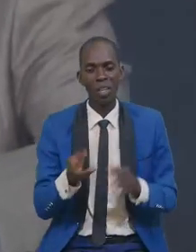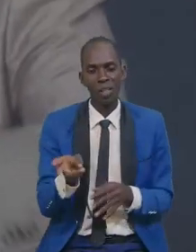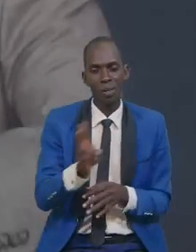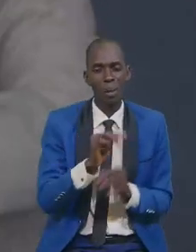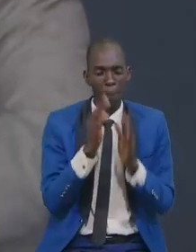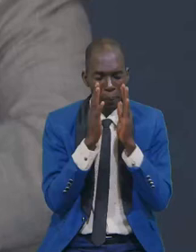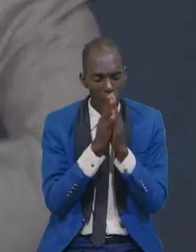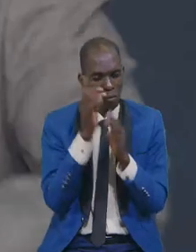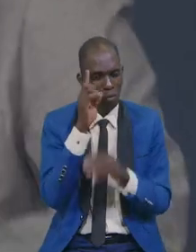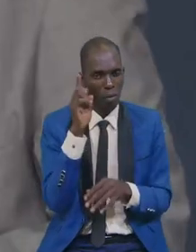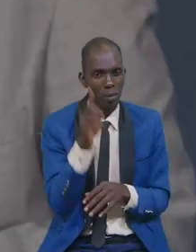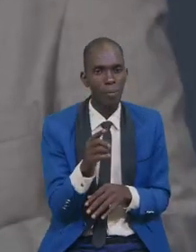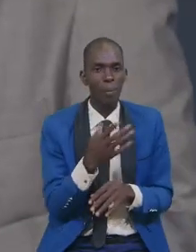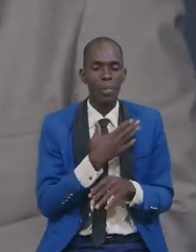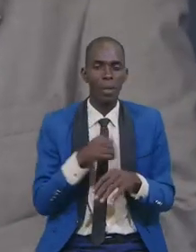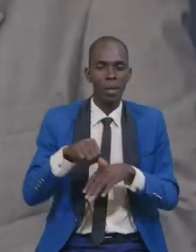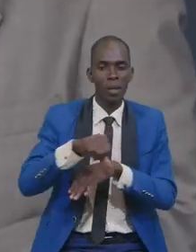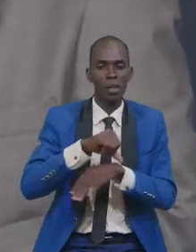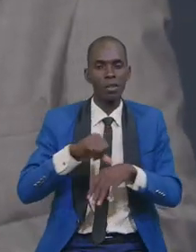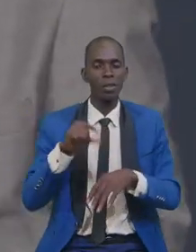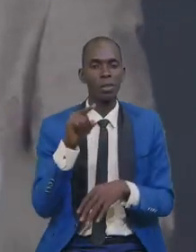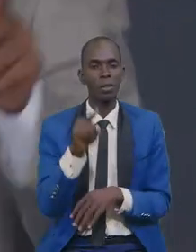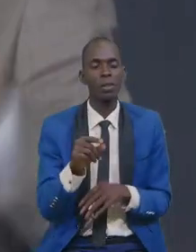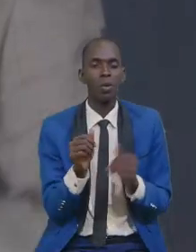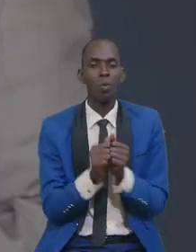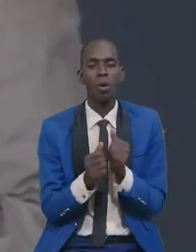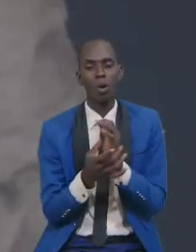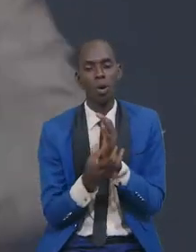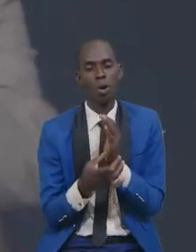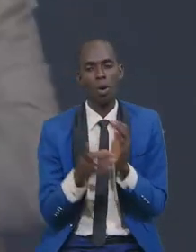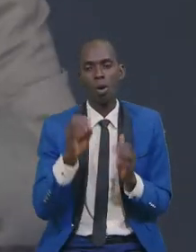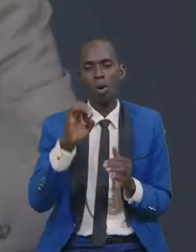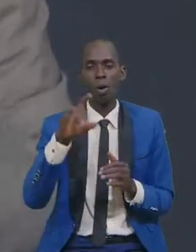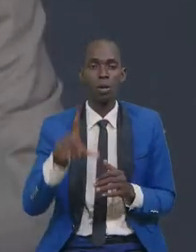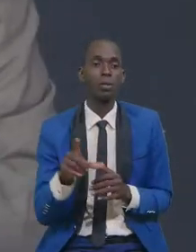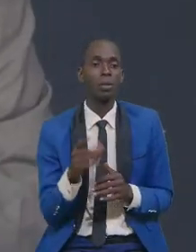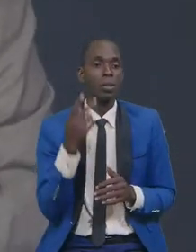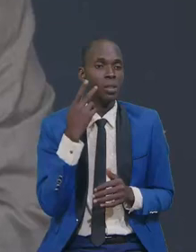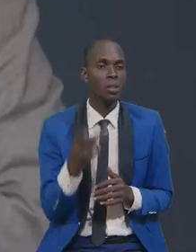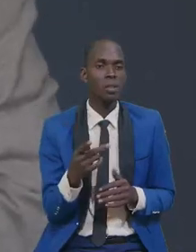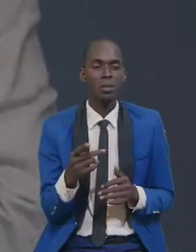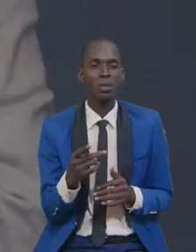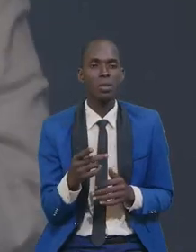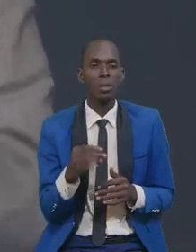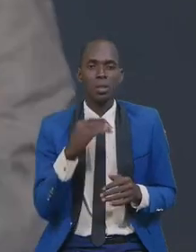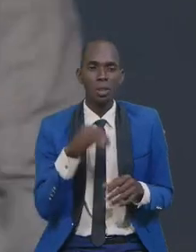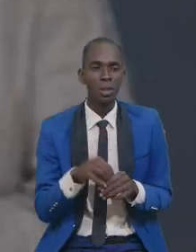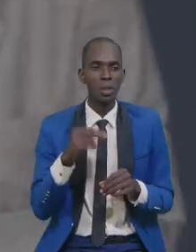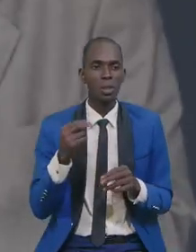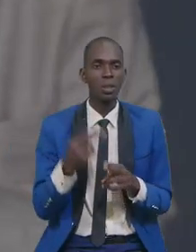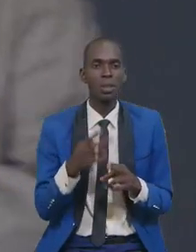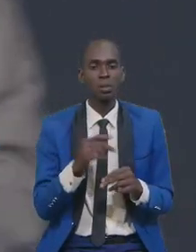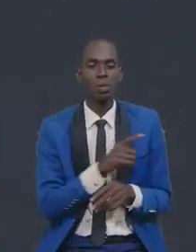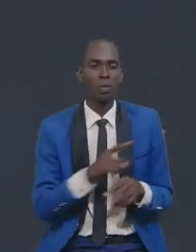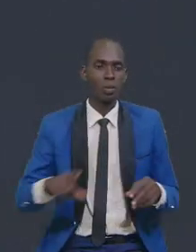anciens prient pour lui en l'oignant d'huile au nom du Seigneur, le symbole du Saint-Esprit, au nom